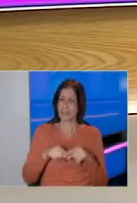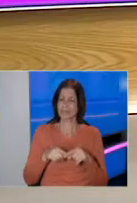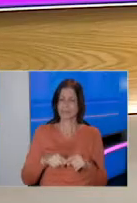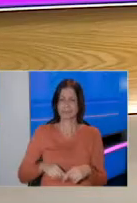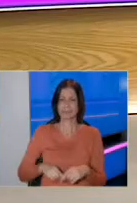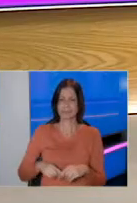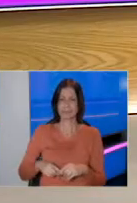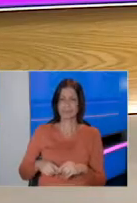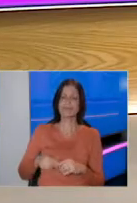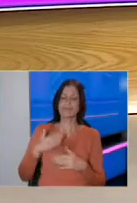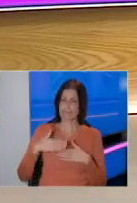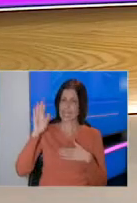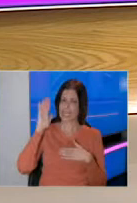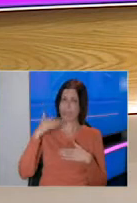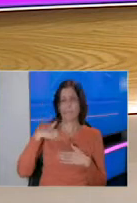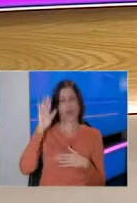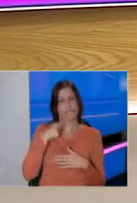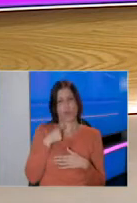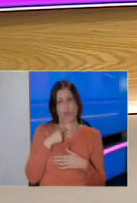כאמור, ההצבעה עברה ברוב קולות.